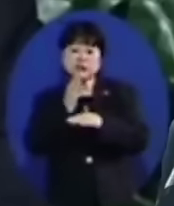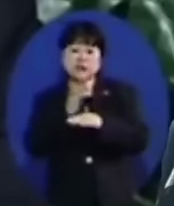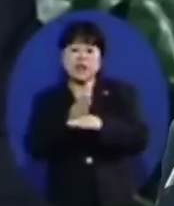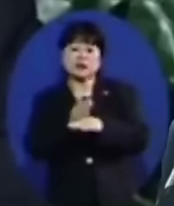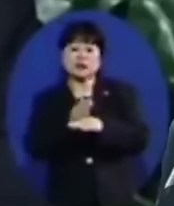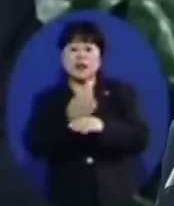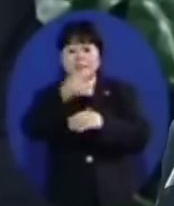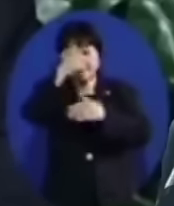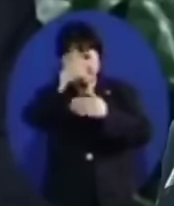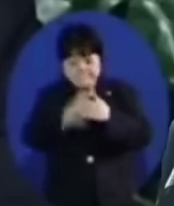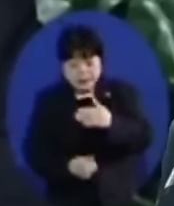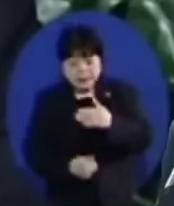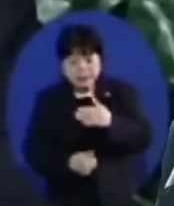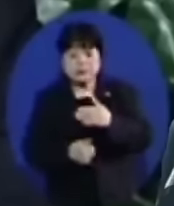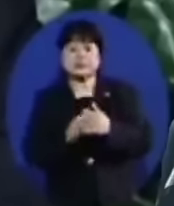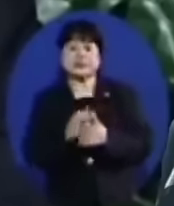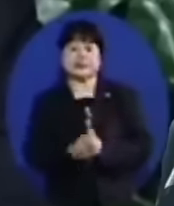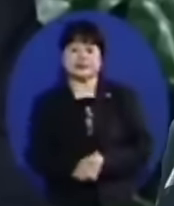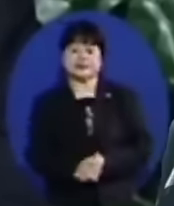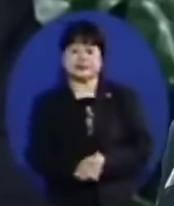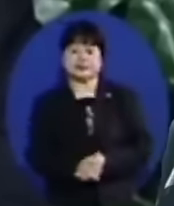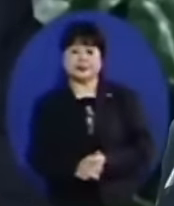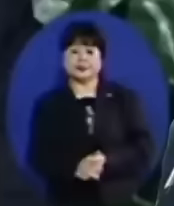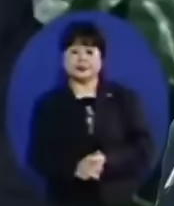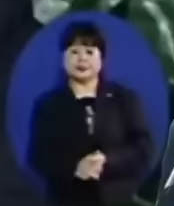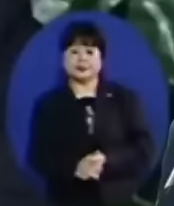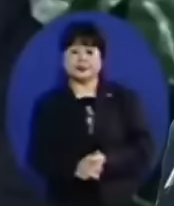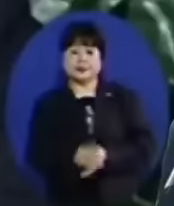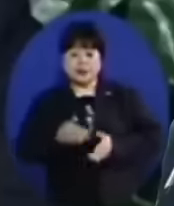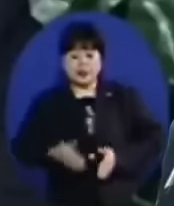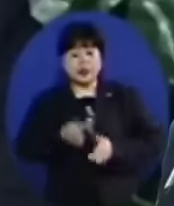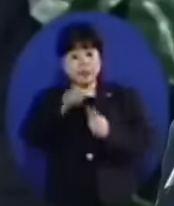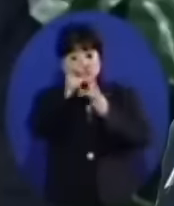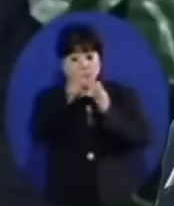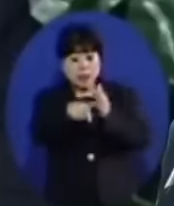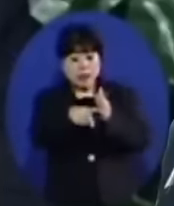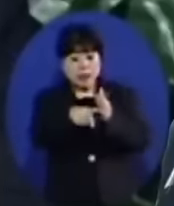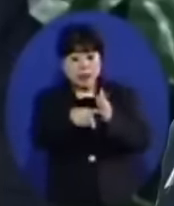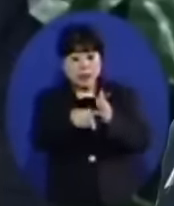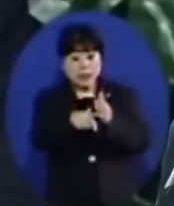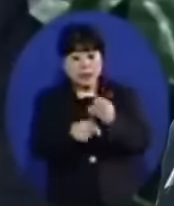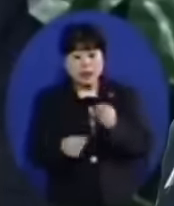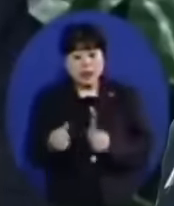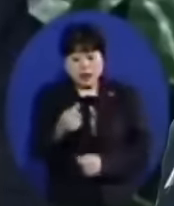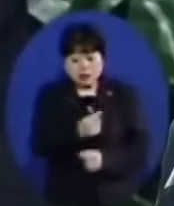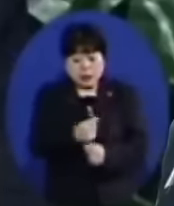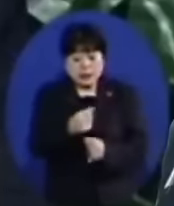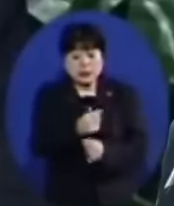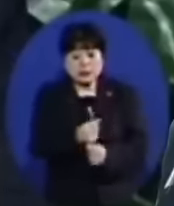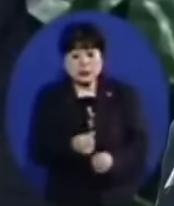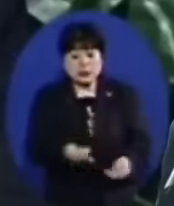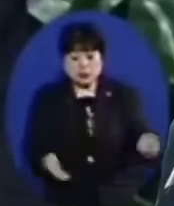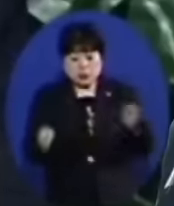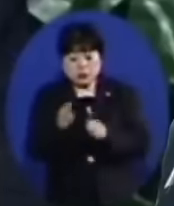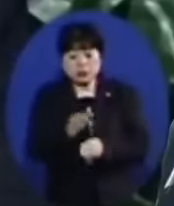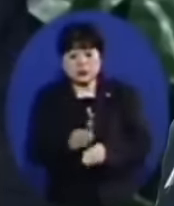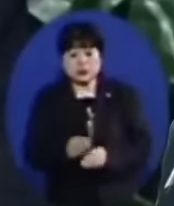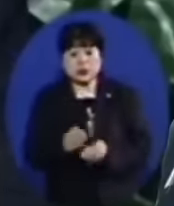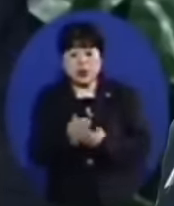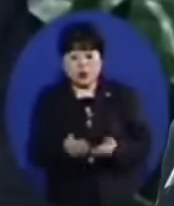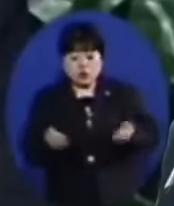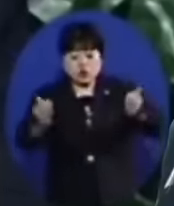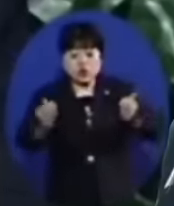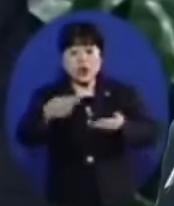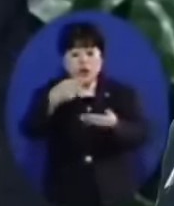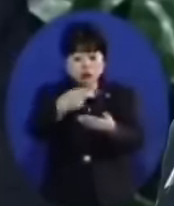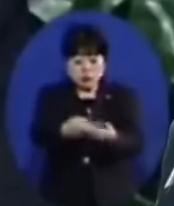풍덩 빠뜨려 던졌습니다. 태어나서도 강보에 사여 구유에 누였습니다.